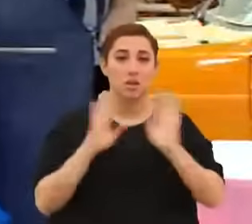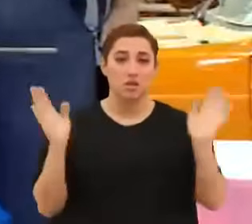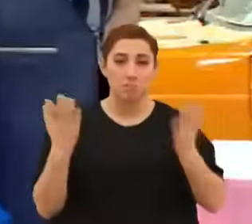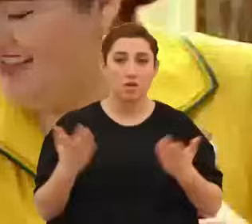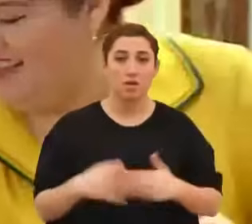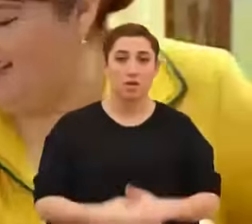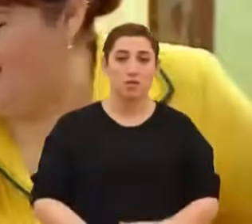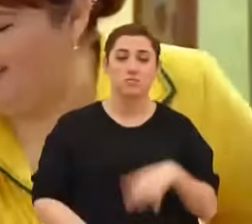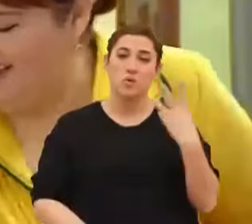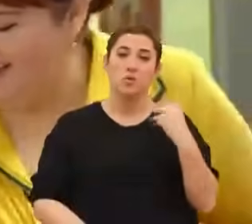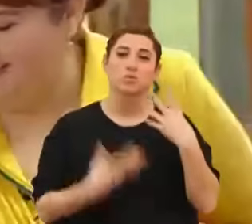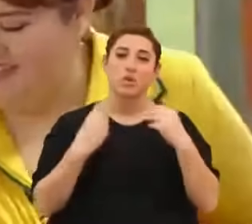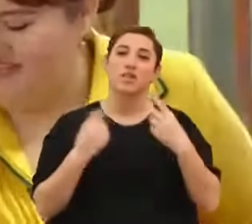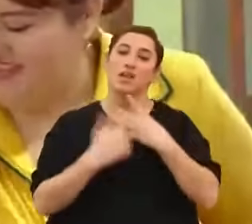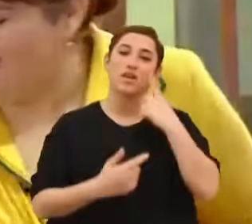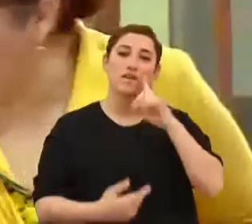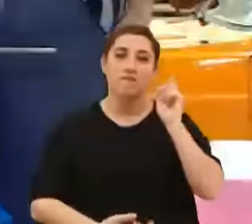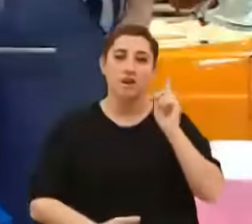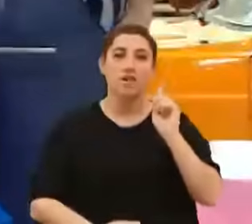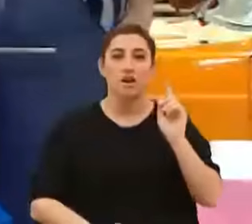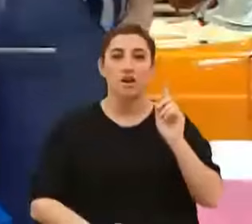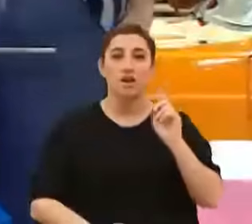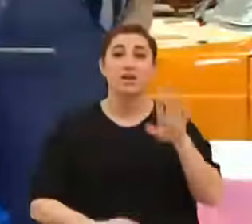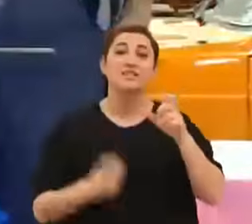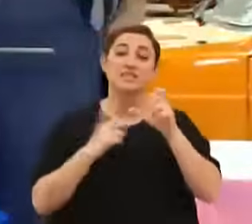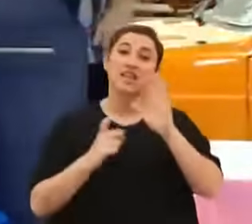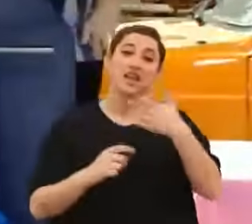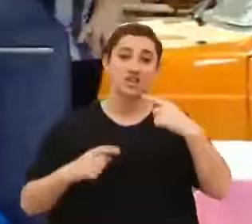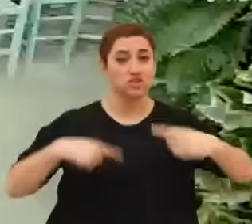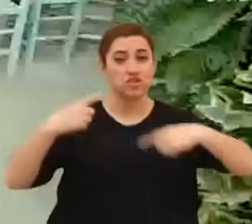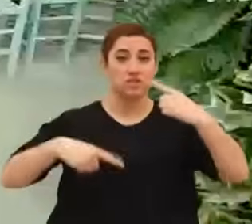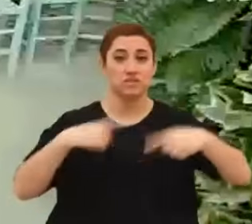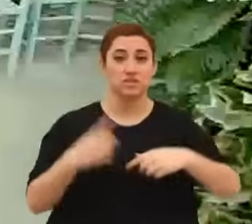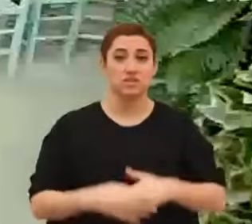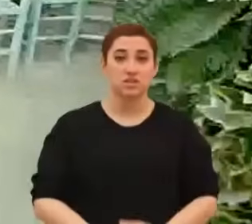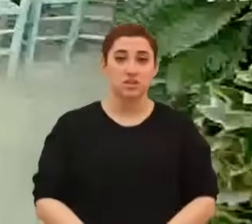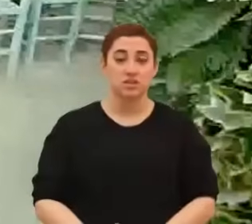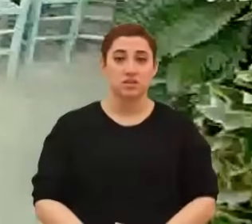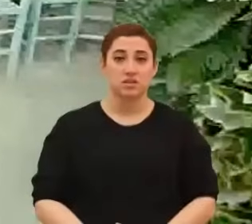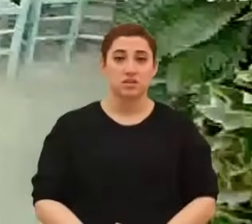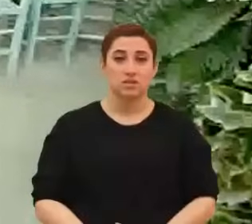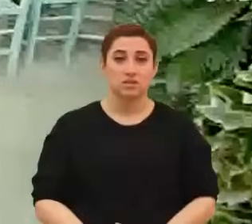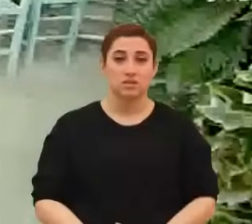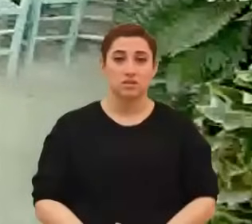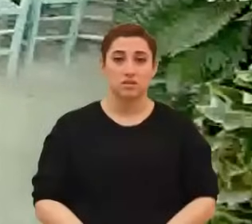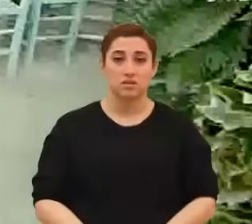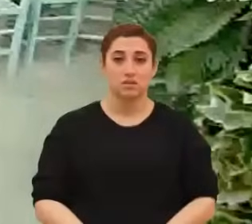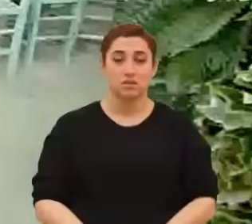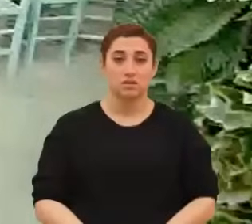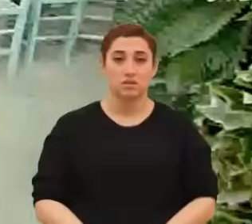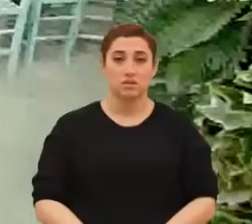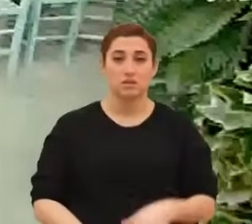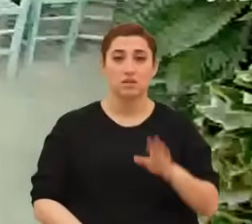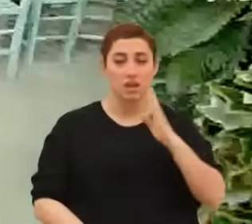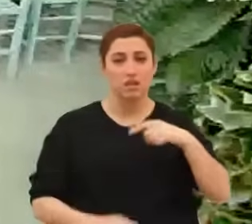Tamam. Çok güzel oldu yenge vallahi be. Sinan geç oğlum çevir bakayım bir. Masalar pembe örtü serilip yerleştirilmiş.